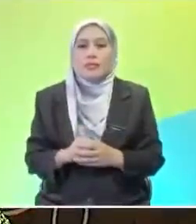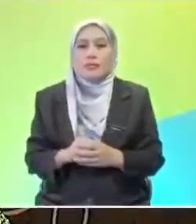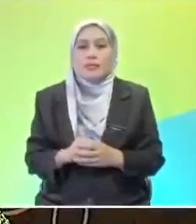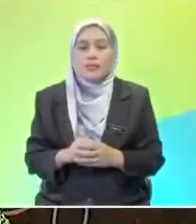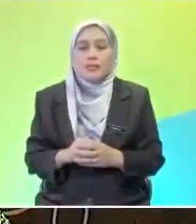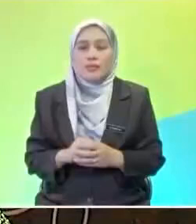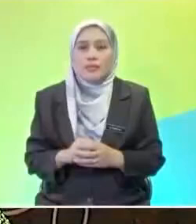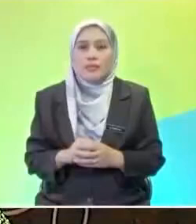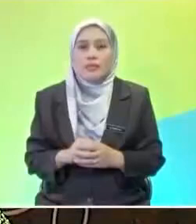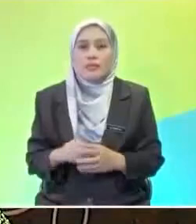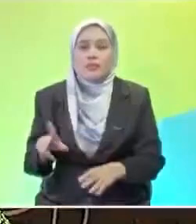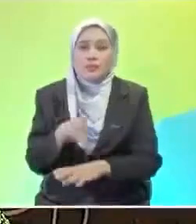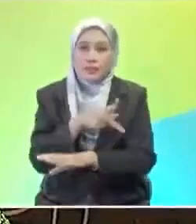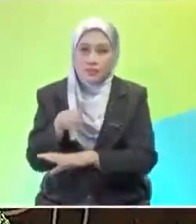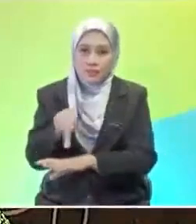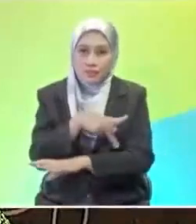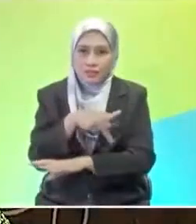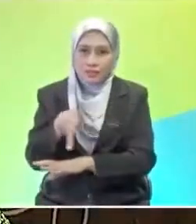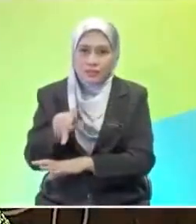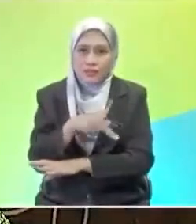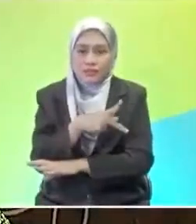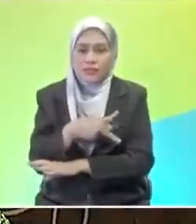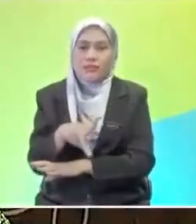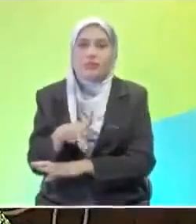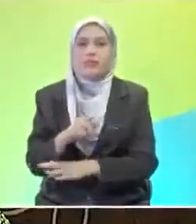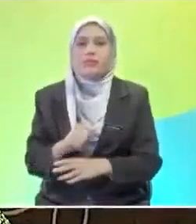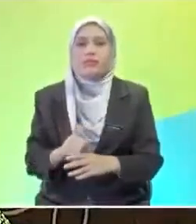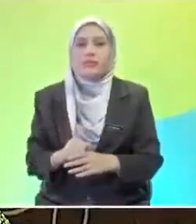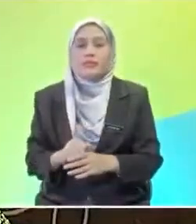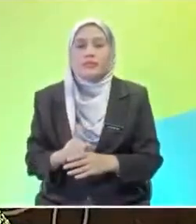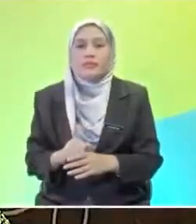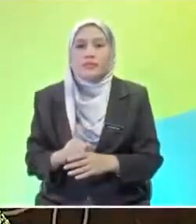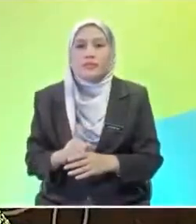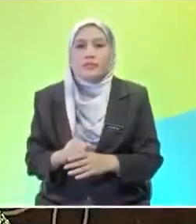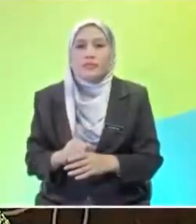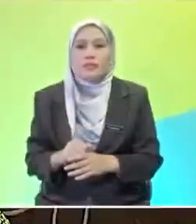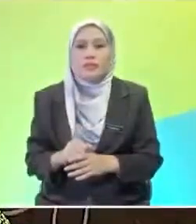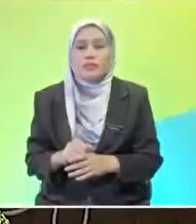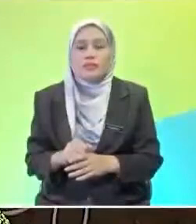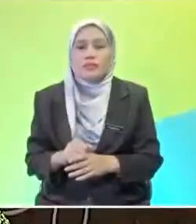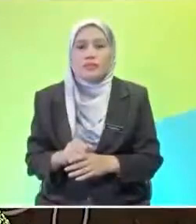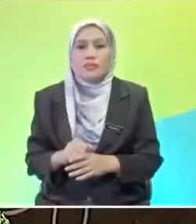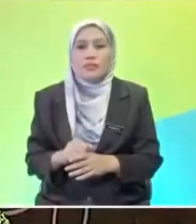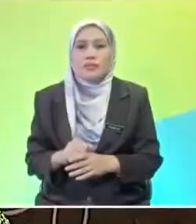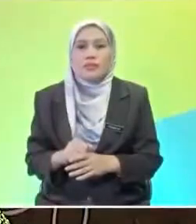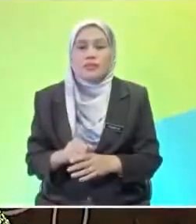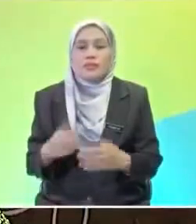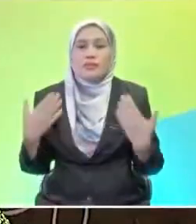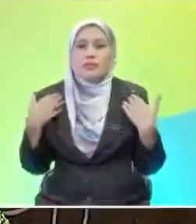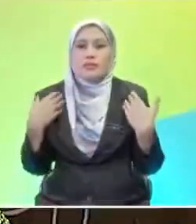inap susah nak hilang. Ekor pelancongan sebagai harapan, menjana pendapatan generasi terbilang. Tu dia ada maksud kat